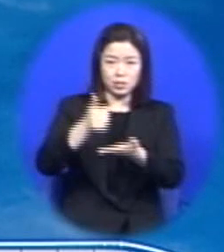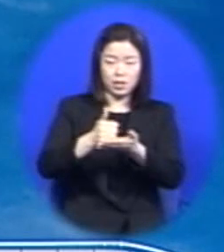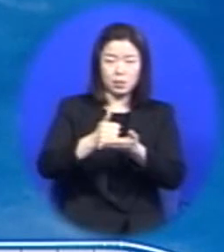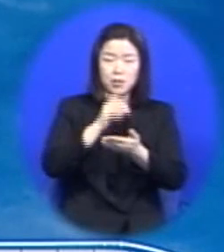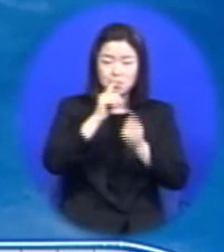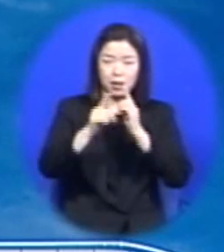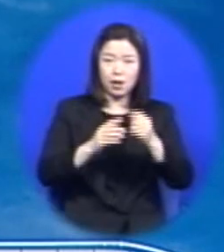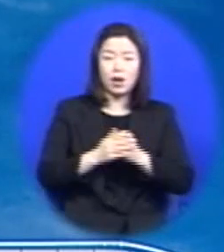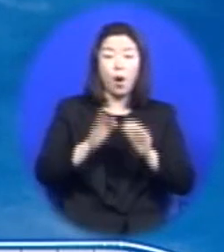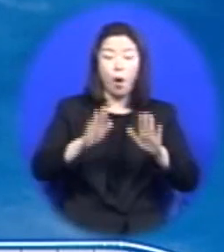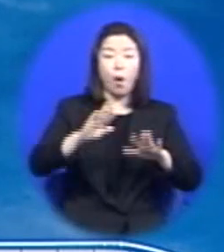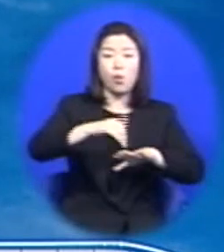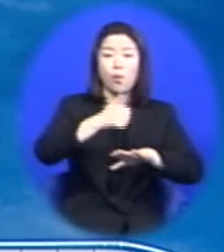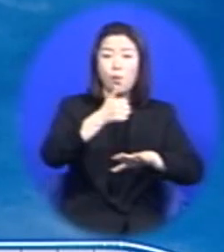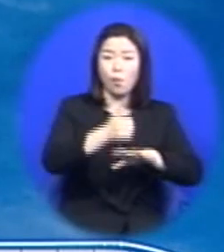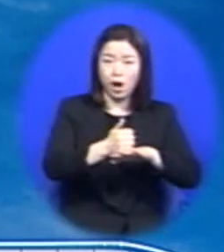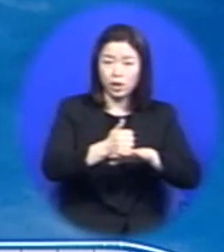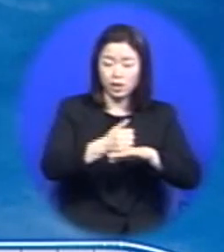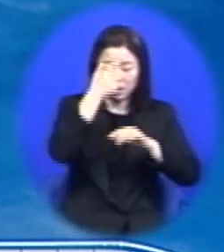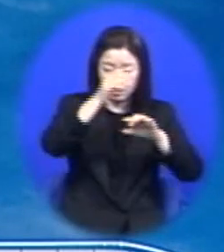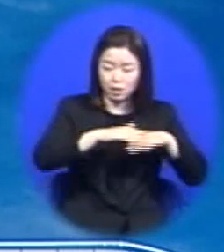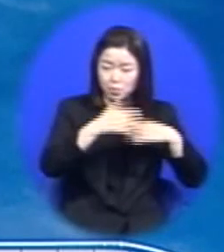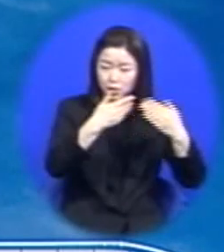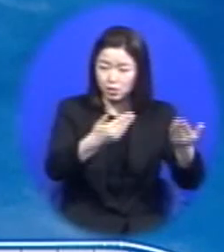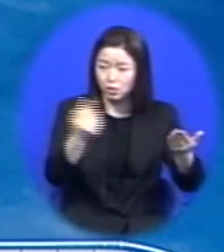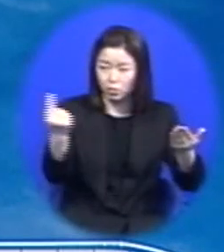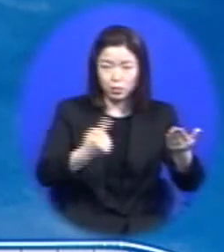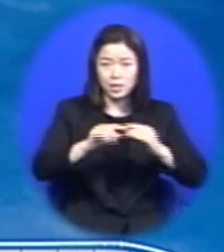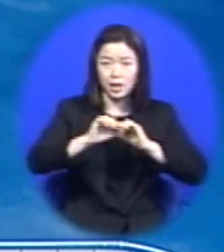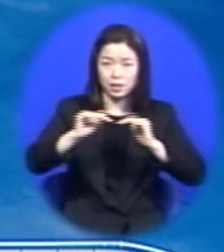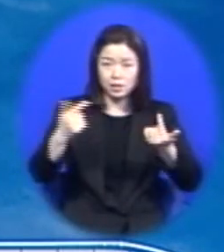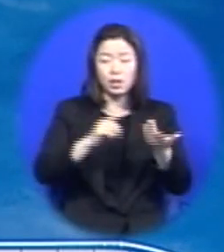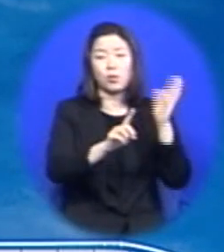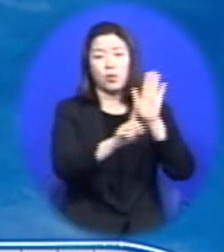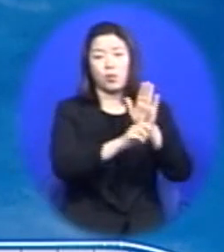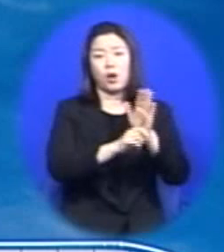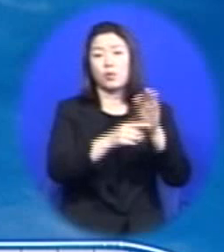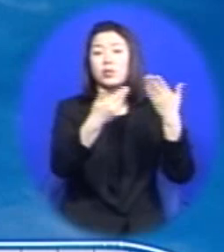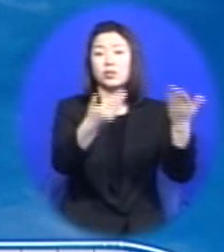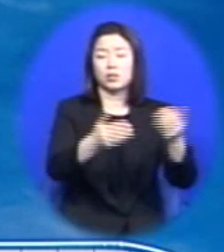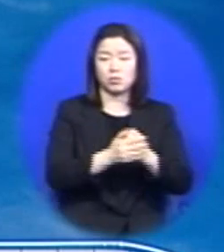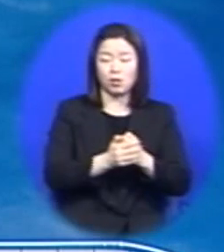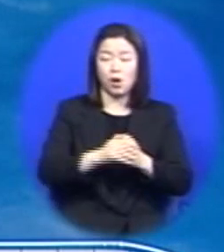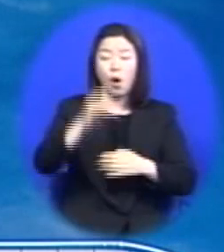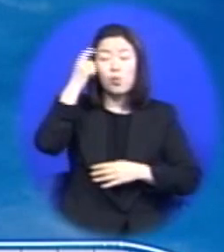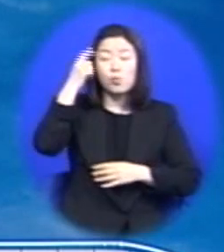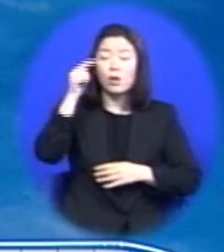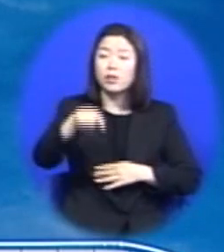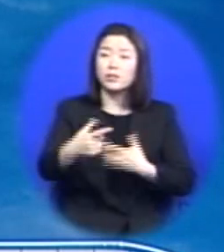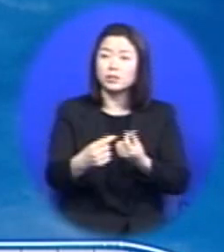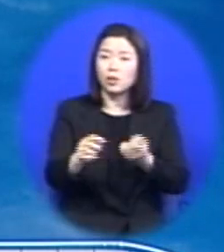황제가 오늘은 예배 드리러 오지 않는다고 광고를 했기 때문입니다. 아니 왜 그런 광고를 했습니까?